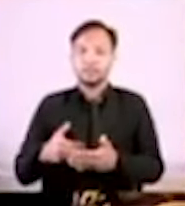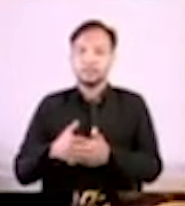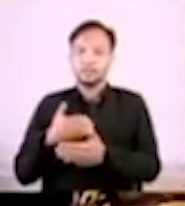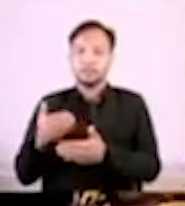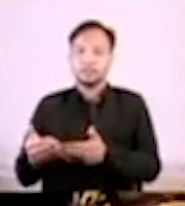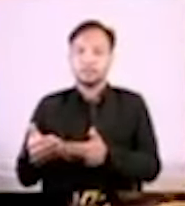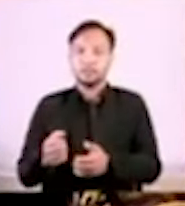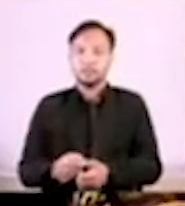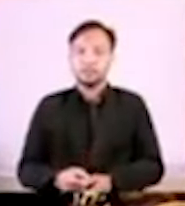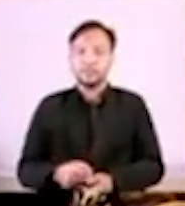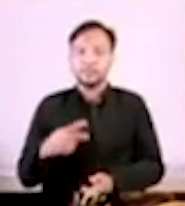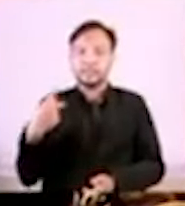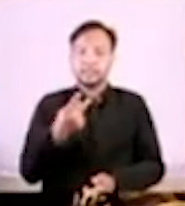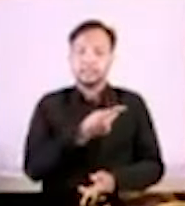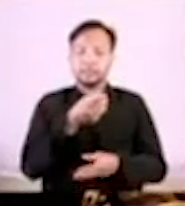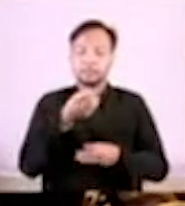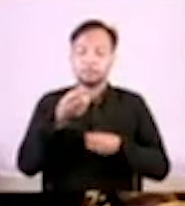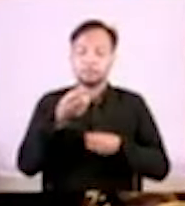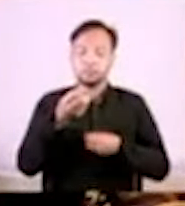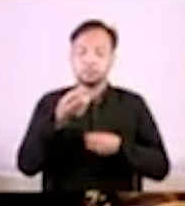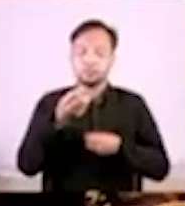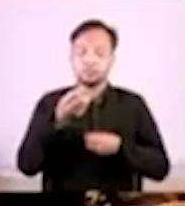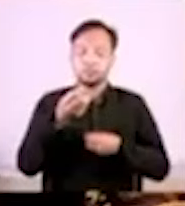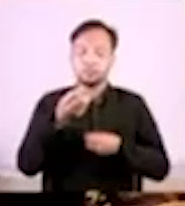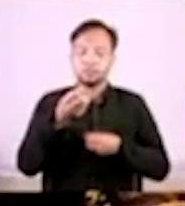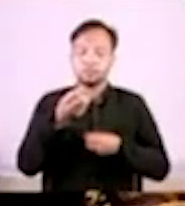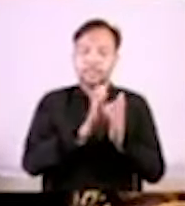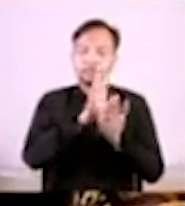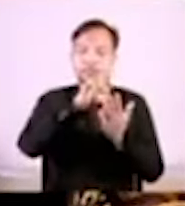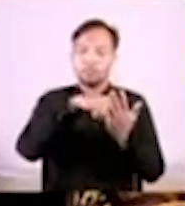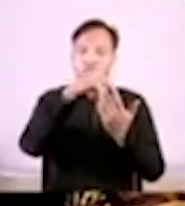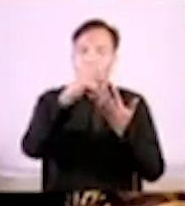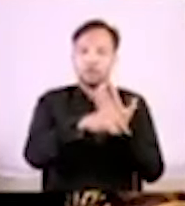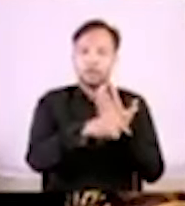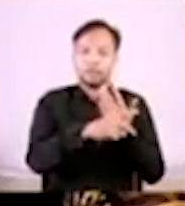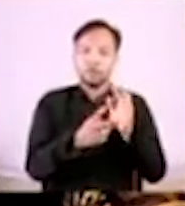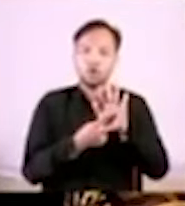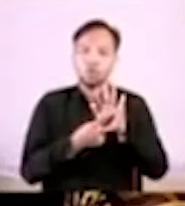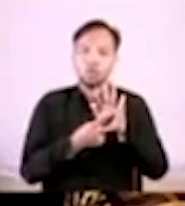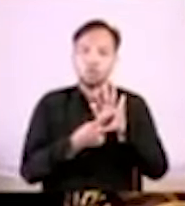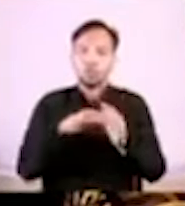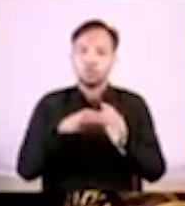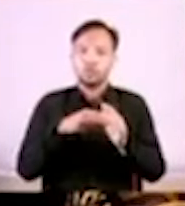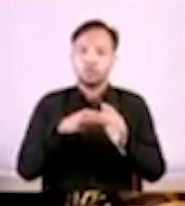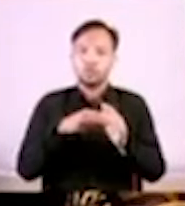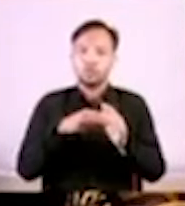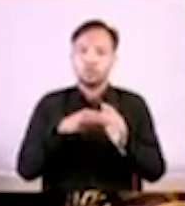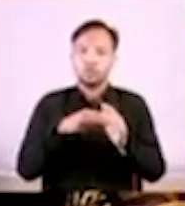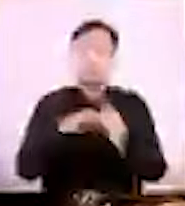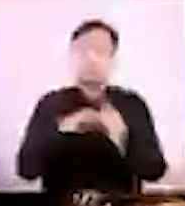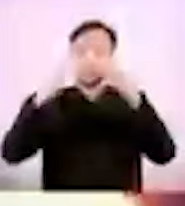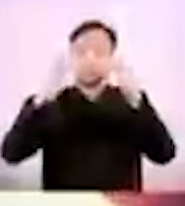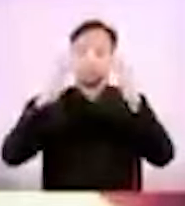akan mendengarkan penyampaian visi, misi, dan program dari pasangan nomor urut 2.